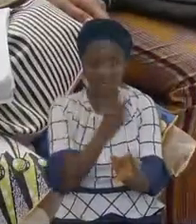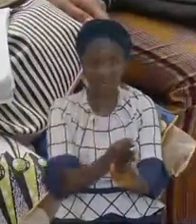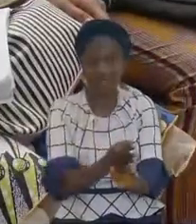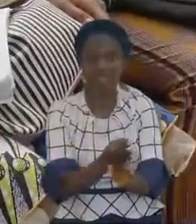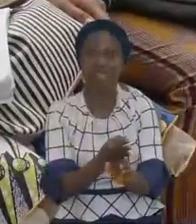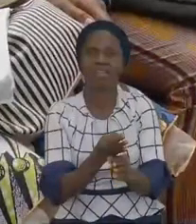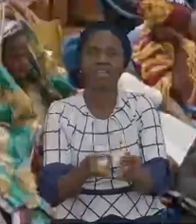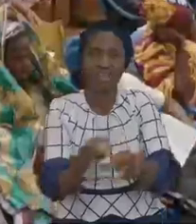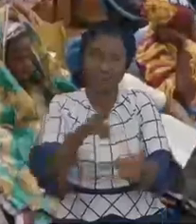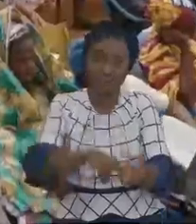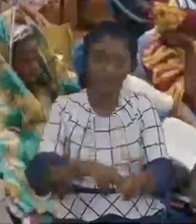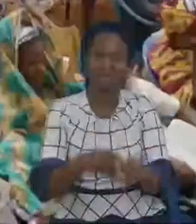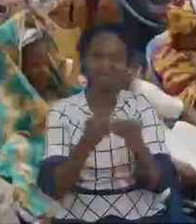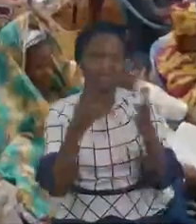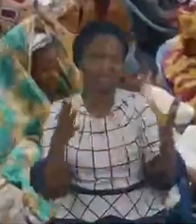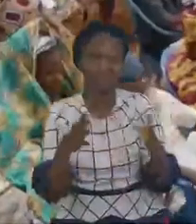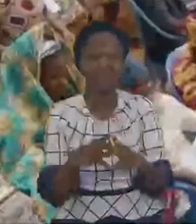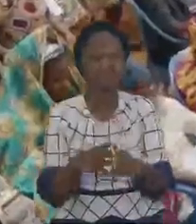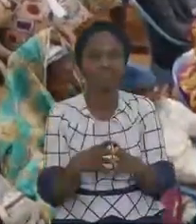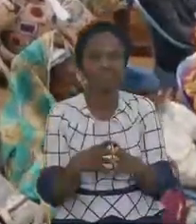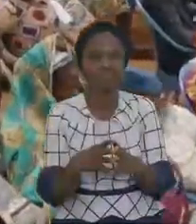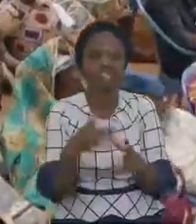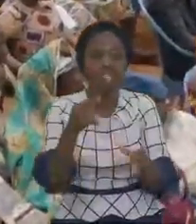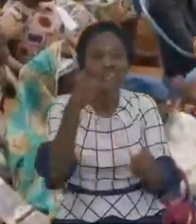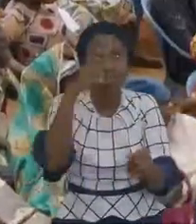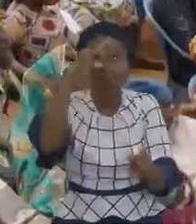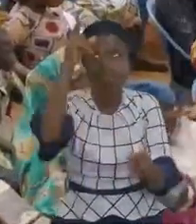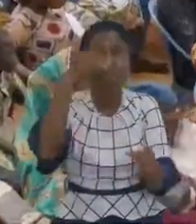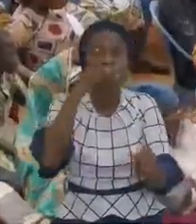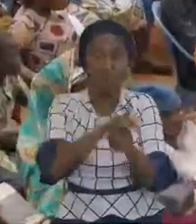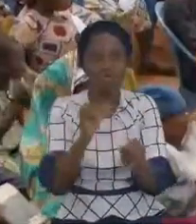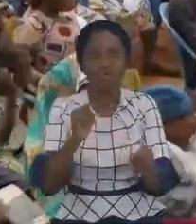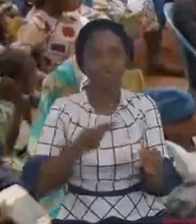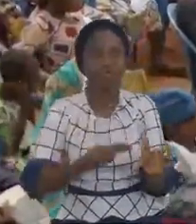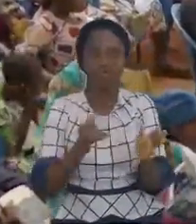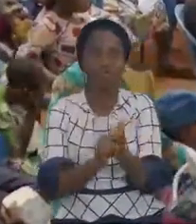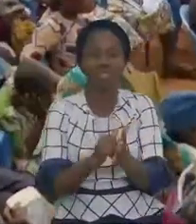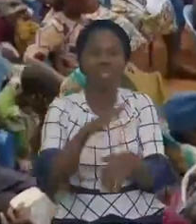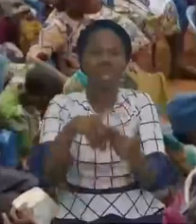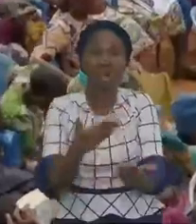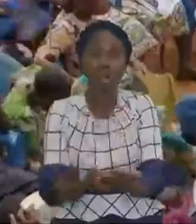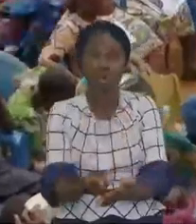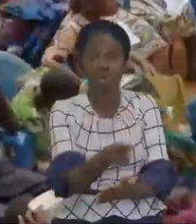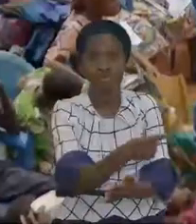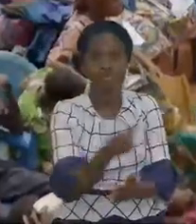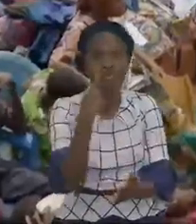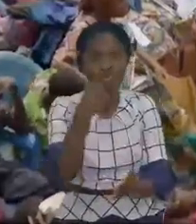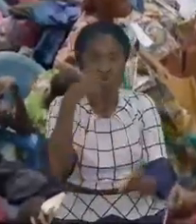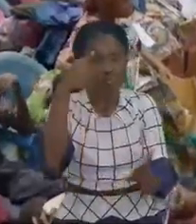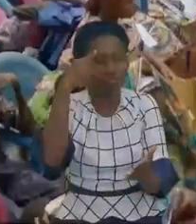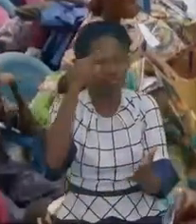Il nous a promis que tous ceux qui réalisent qui sont dans la fosse de